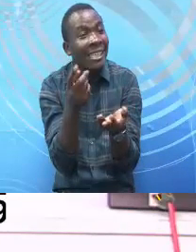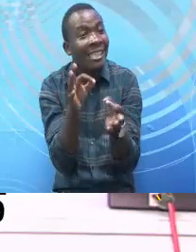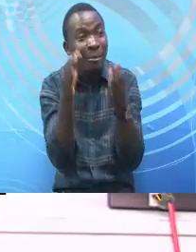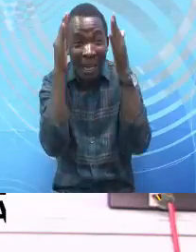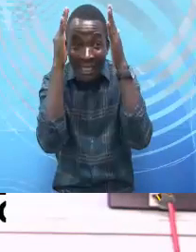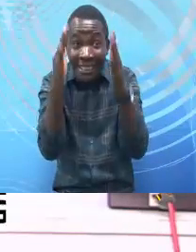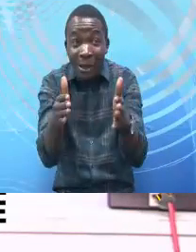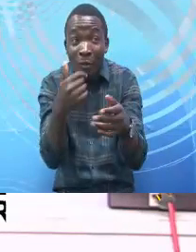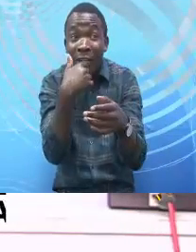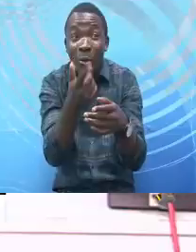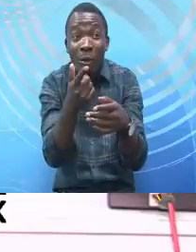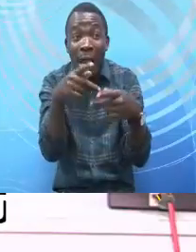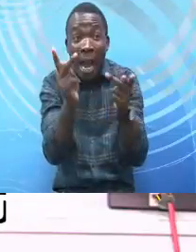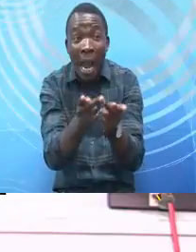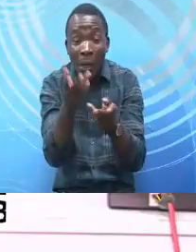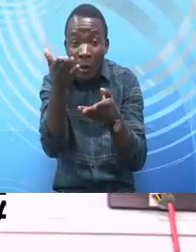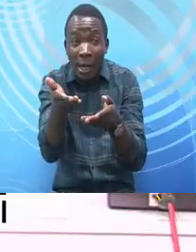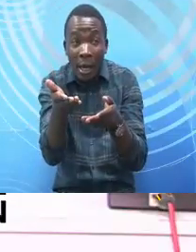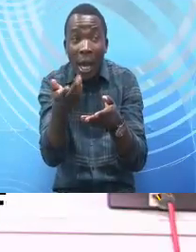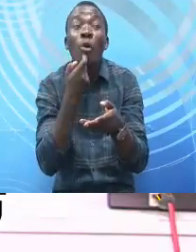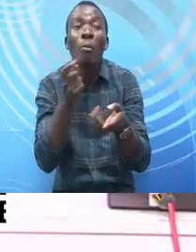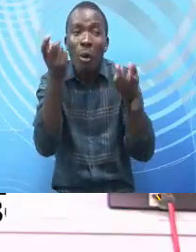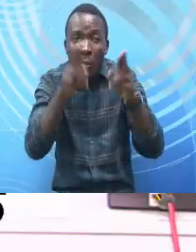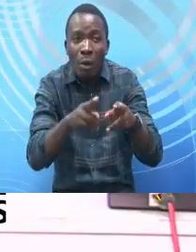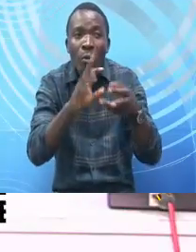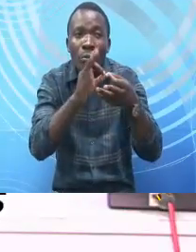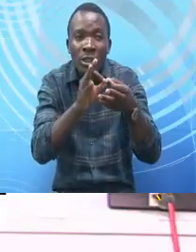muti aho hantu hose yaba umusemuzi cyaba ari iki?